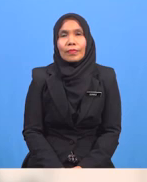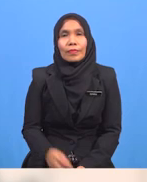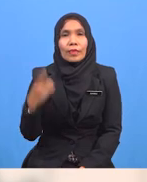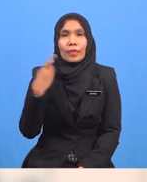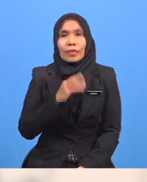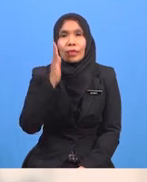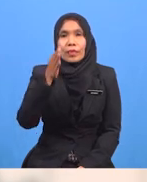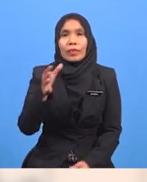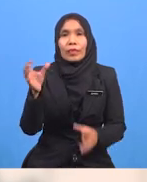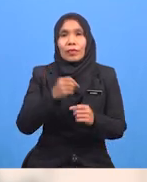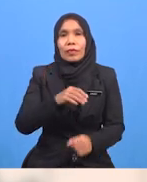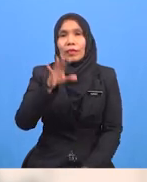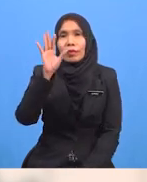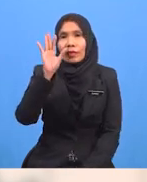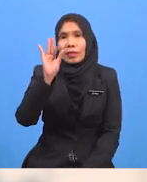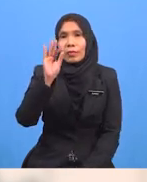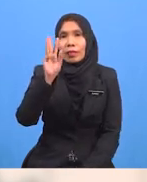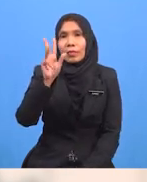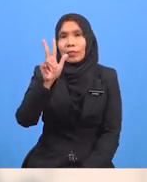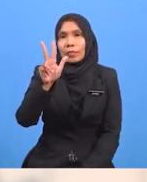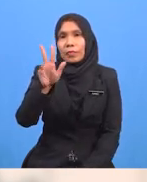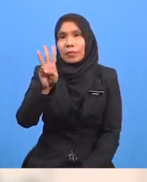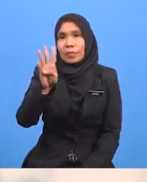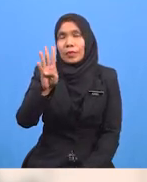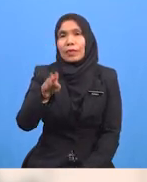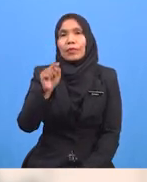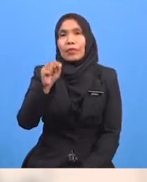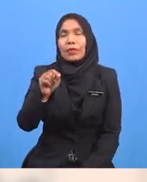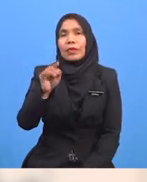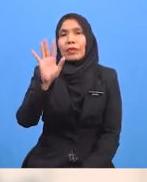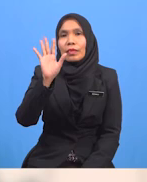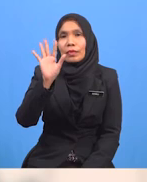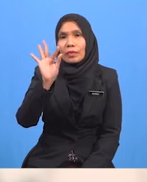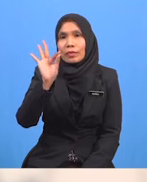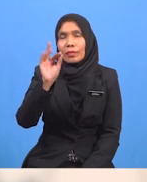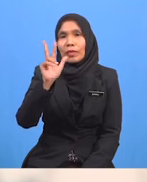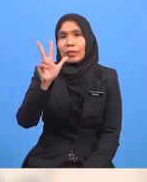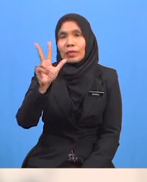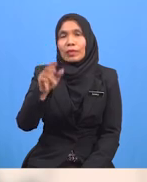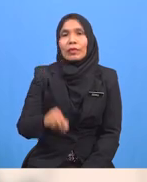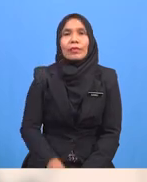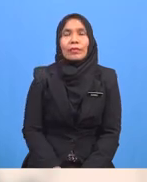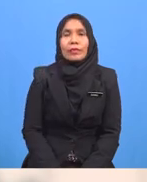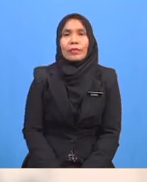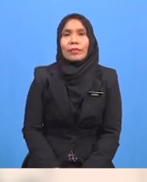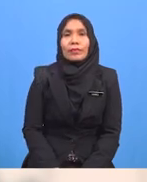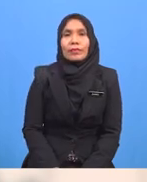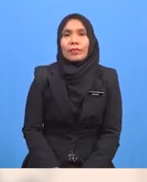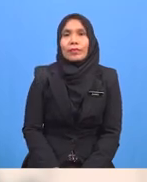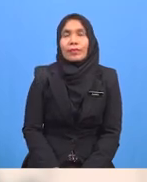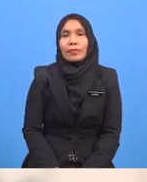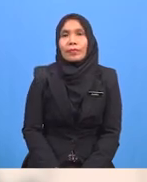kita akan dapat 94 perpuluhan 93 M2 seterusnya